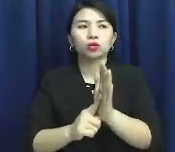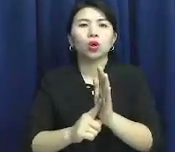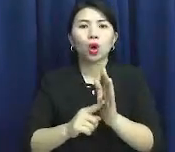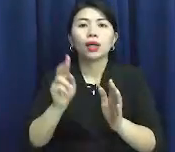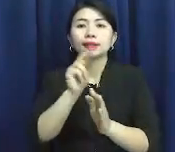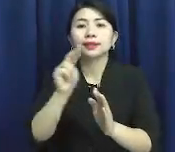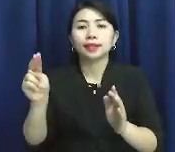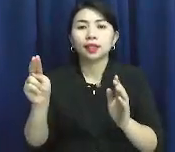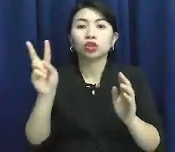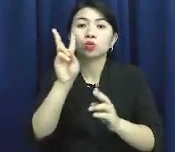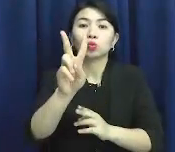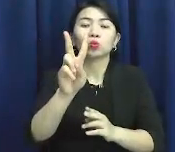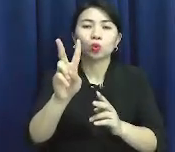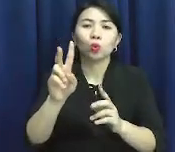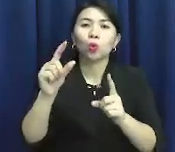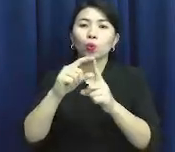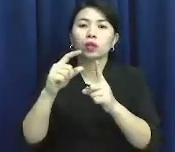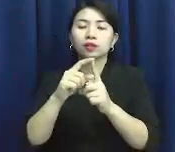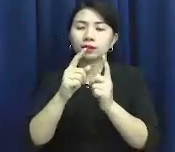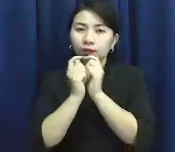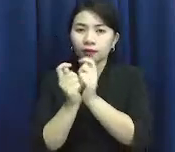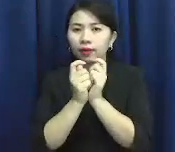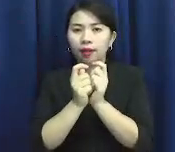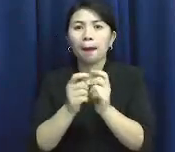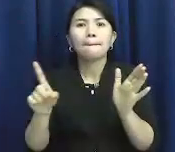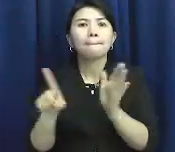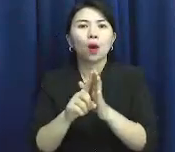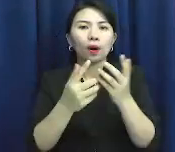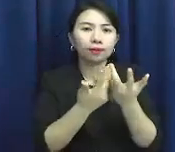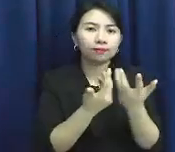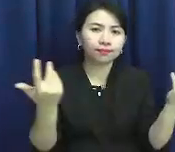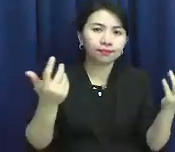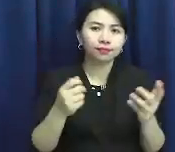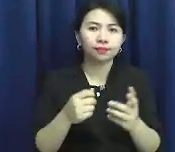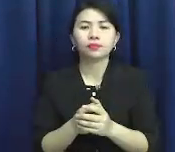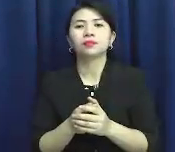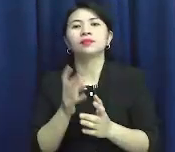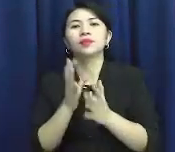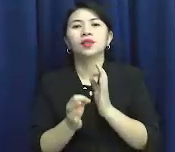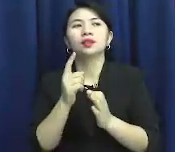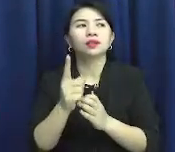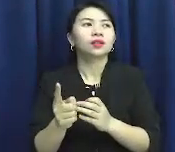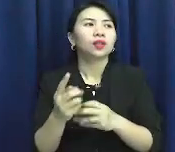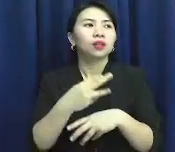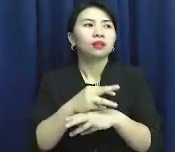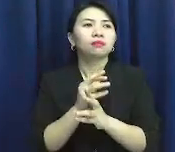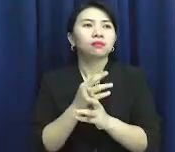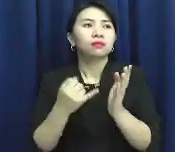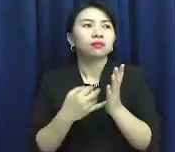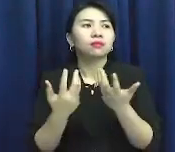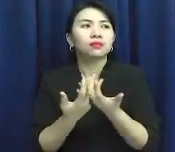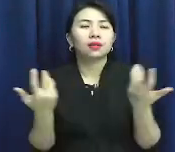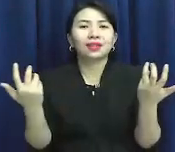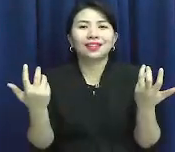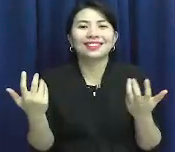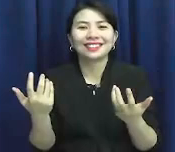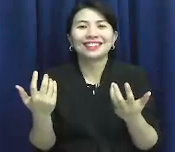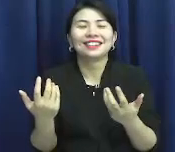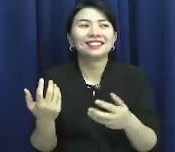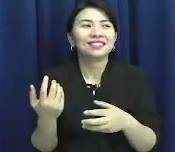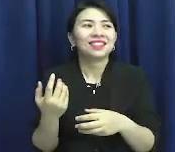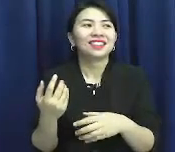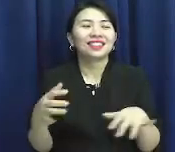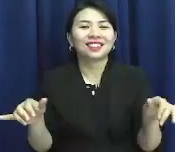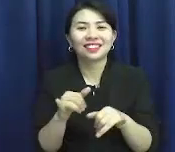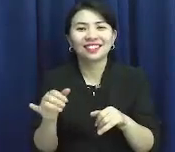nyo pwedeng paghiwalayin. Pag pinaghiwalay nyo yan, parang matayan na dulin. Tindi ah. Shout out,